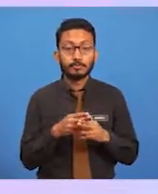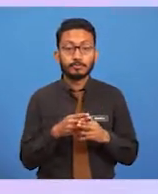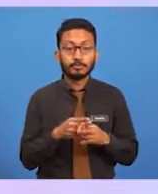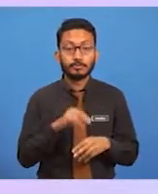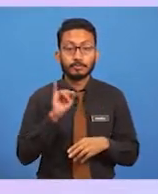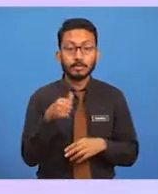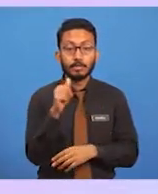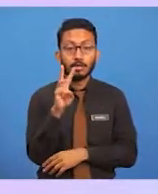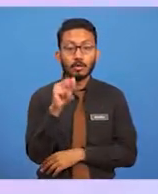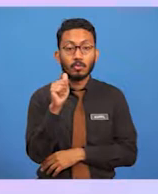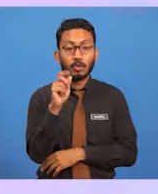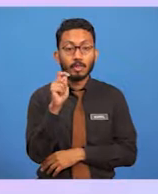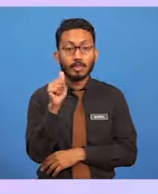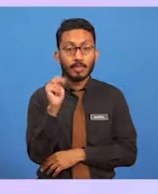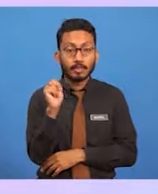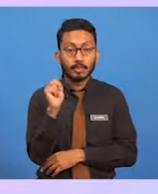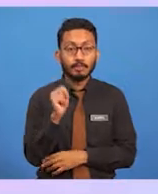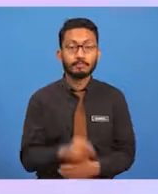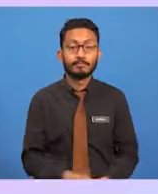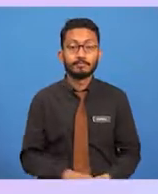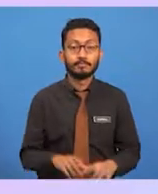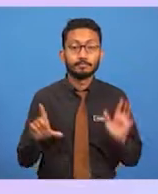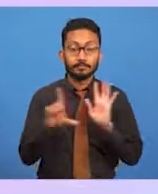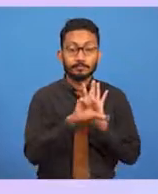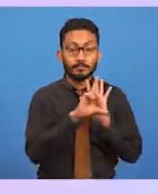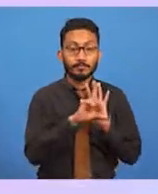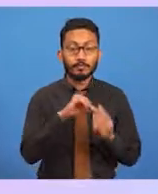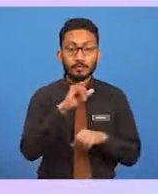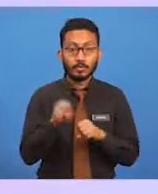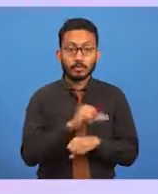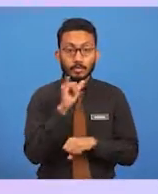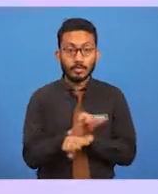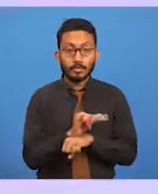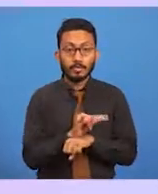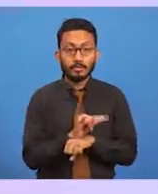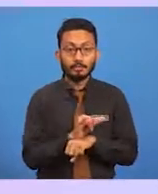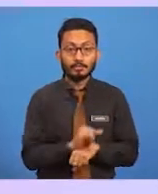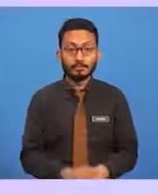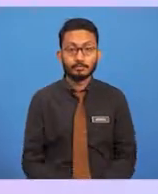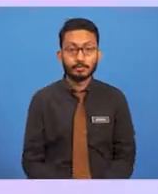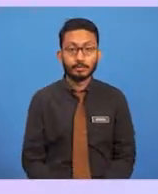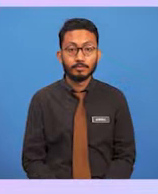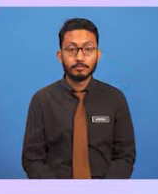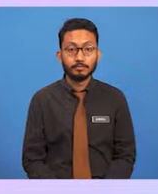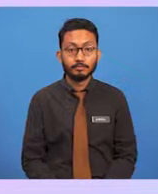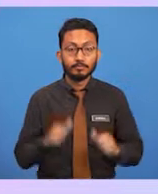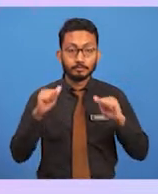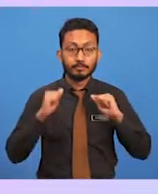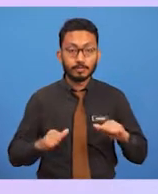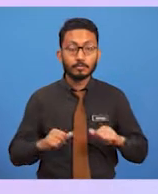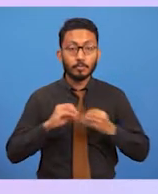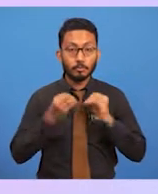jawatan, logo syarikat, alamat dan nombor untuk dihubungi. Reka letak